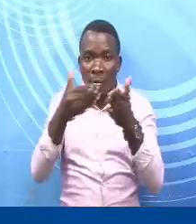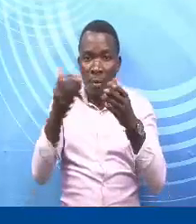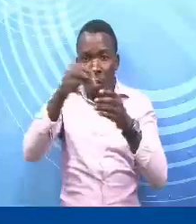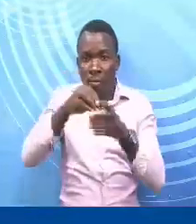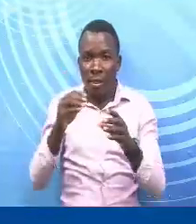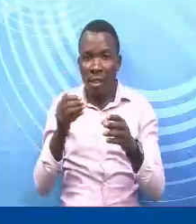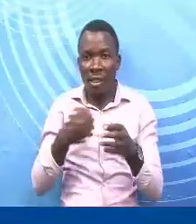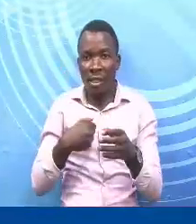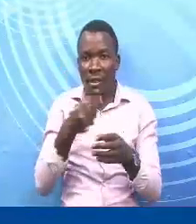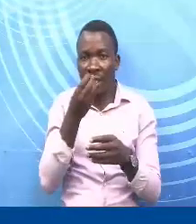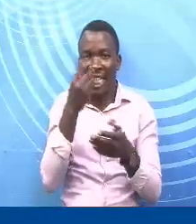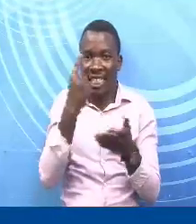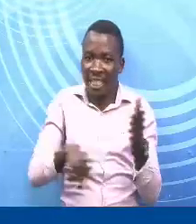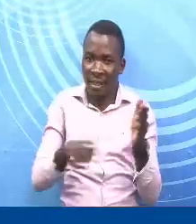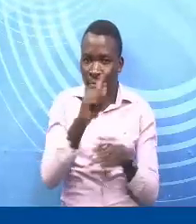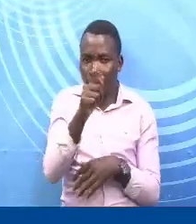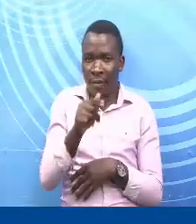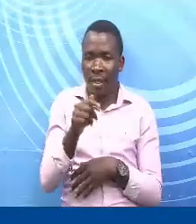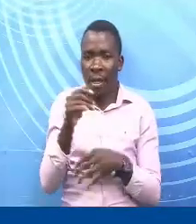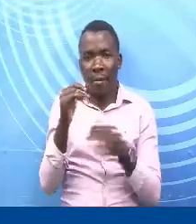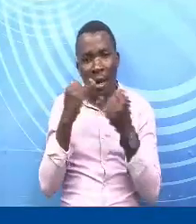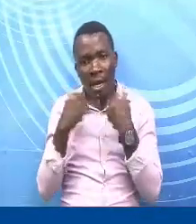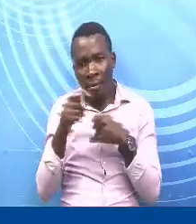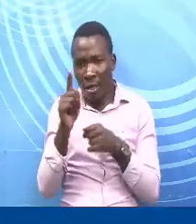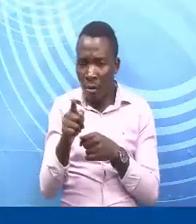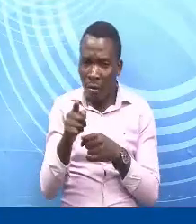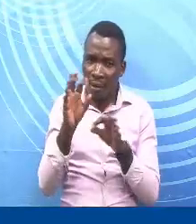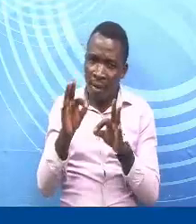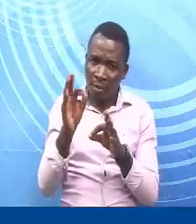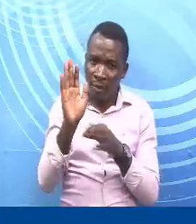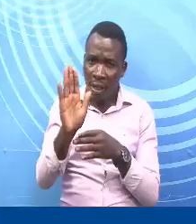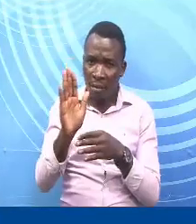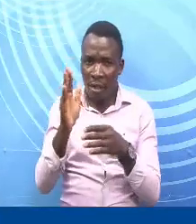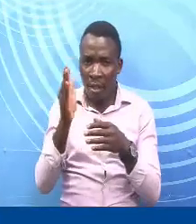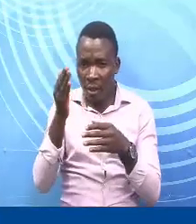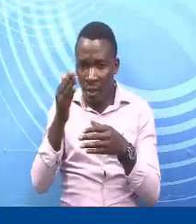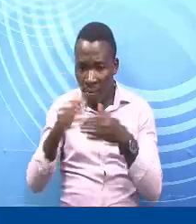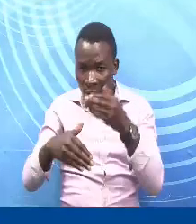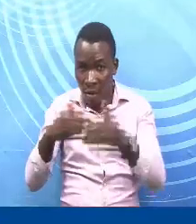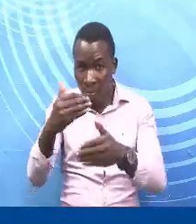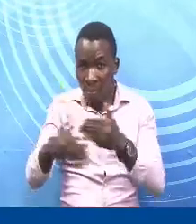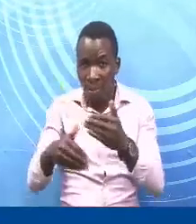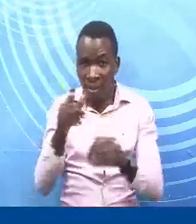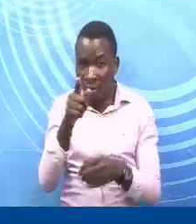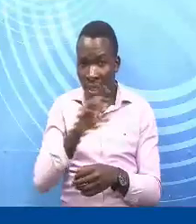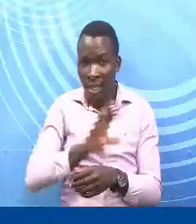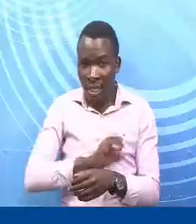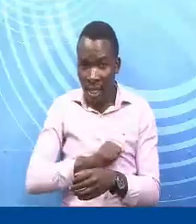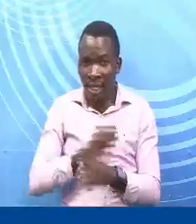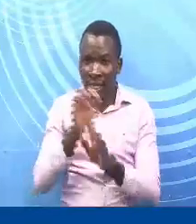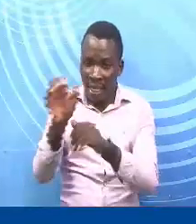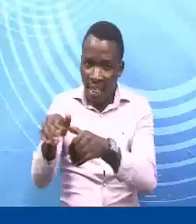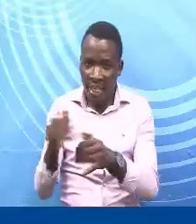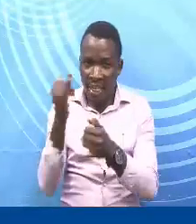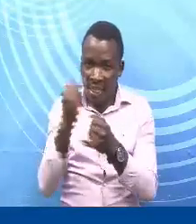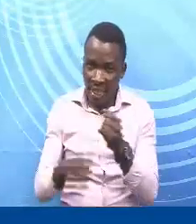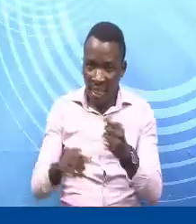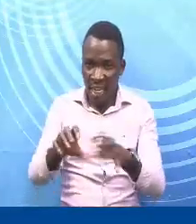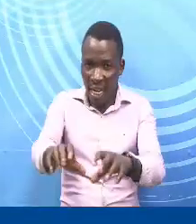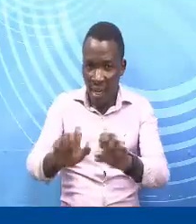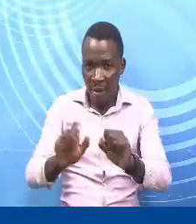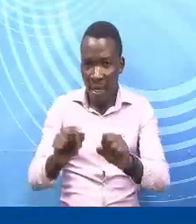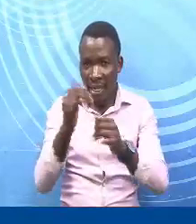n'iki? Wowe rwose ibyawe tubirimo ihangane, ba wihanganye ihinga ry'umuhindo rirarangira babgarariraja ubwo niko nziragira